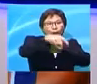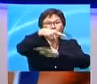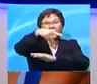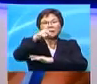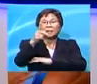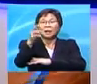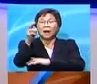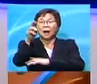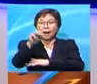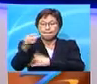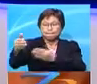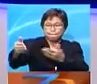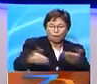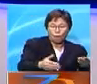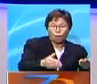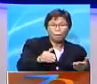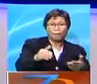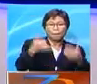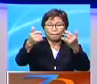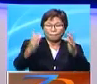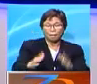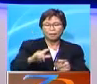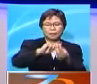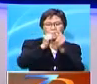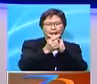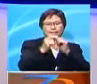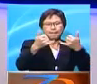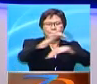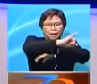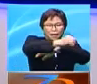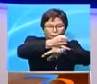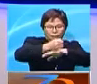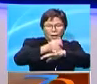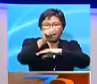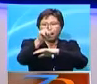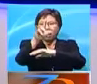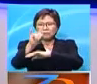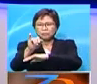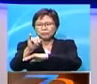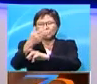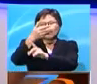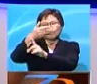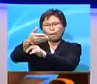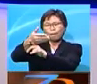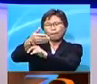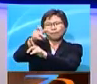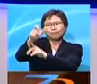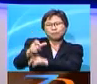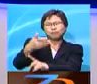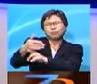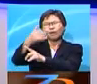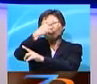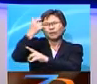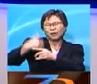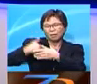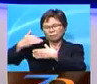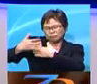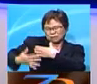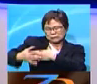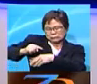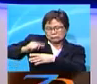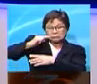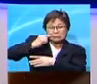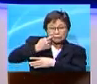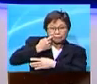guer De Paula bagi menggantikan pemain import mereka alli asfq yang digugurkan akibat mengalami kecederaan